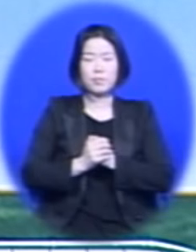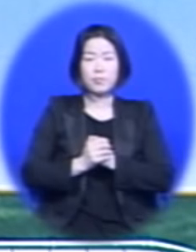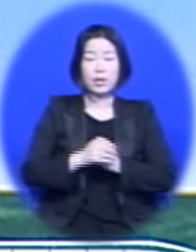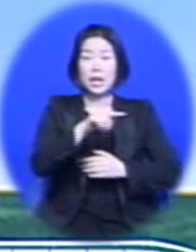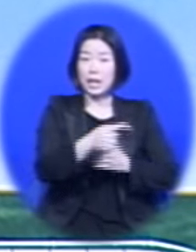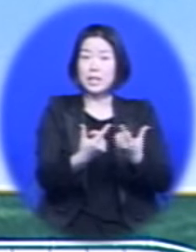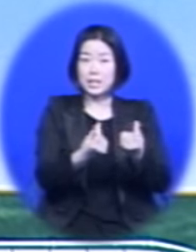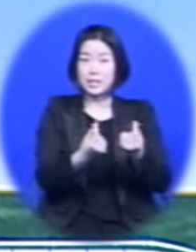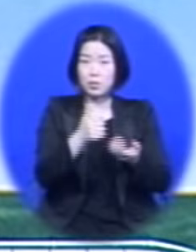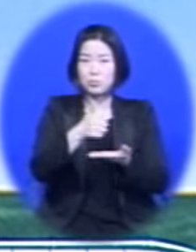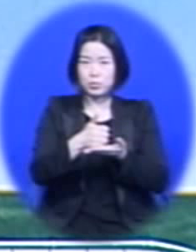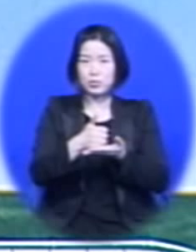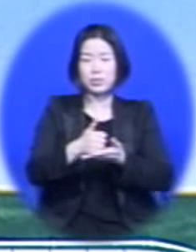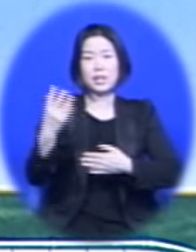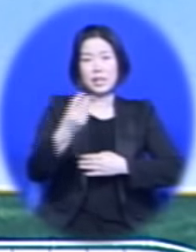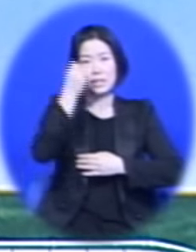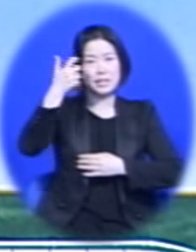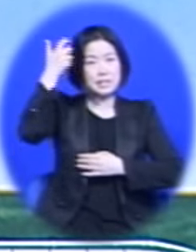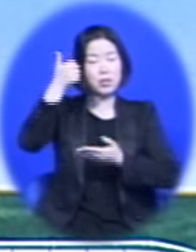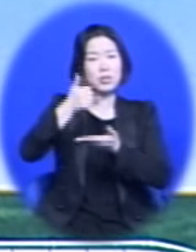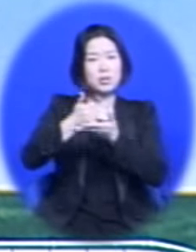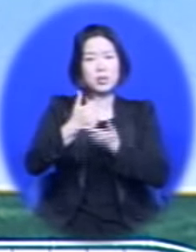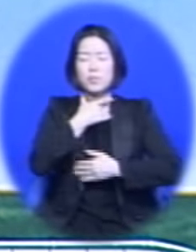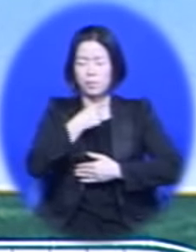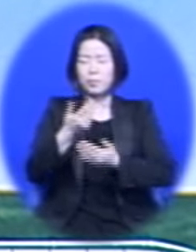이러신 분들은 성령님을 구하셔야 됩니다.